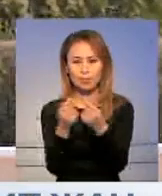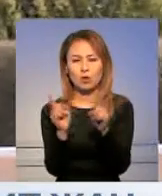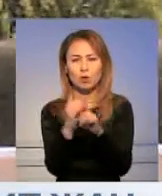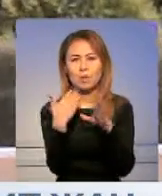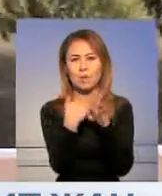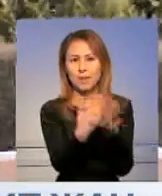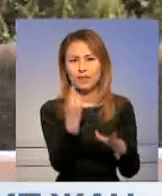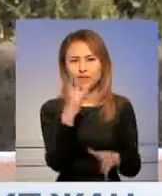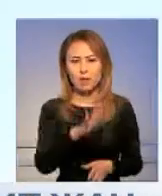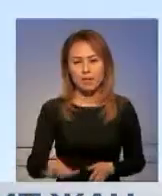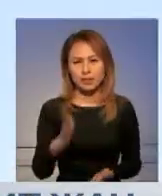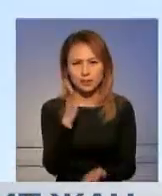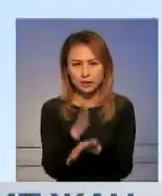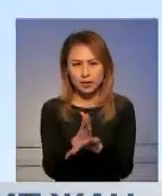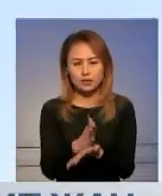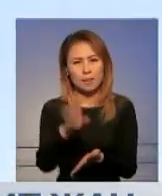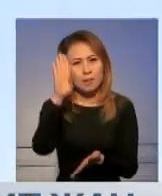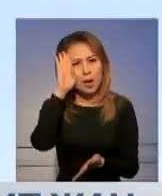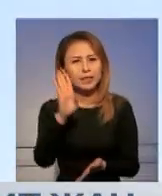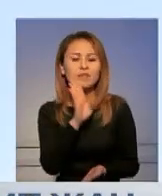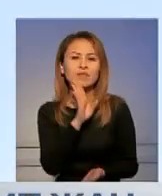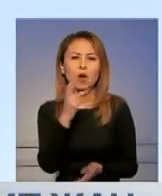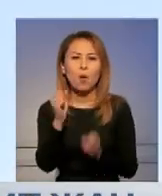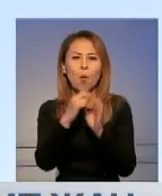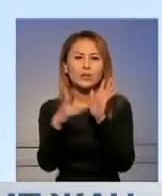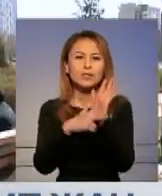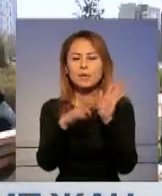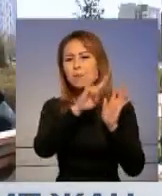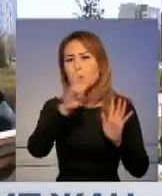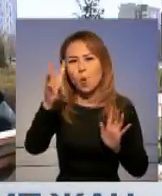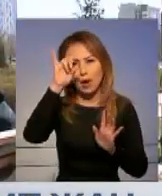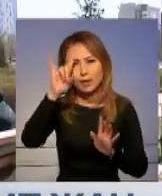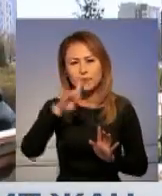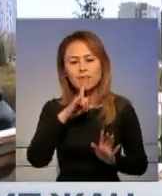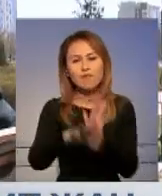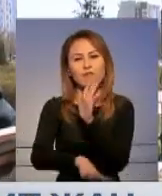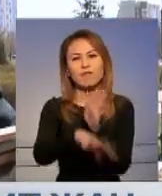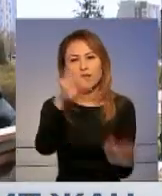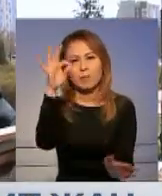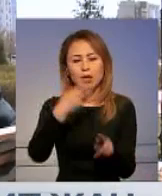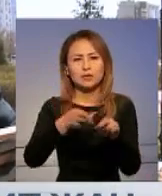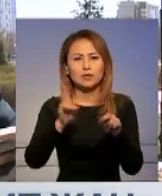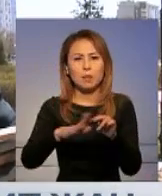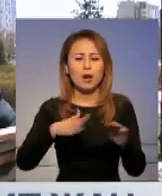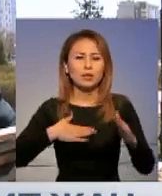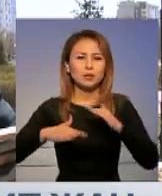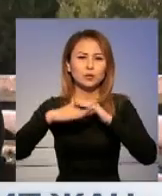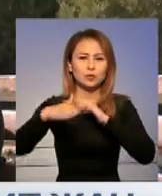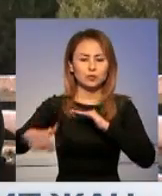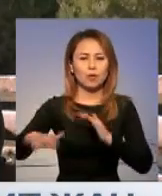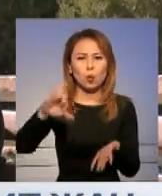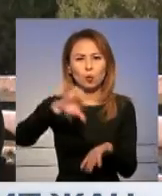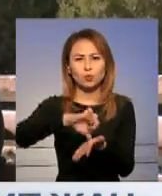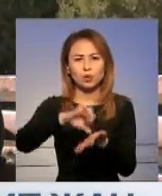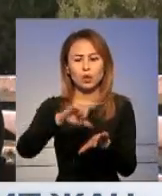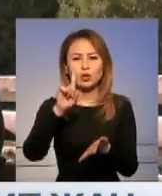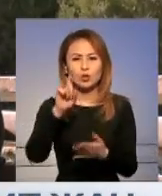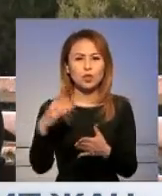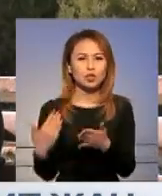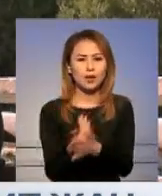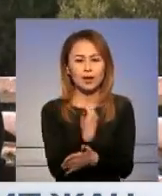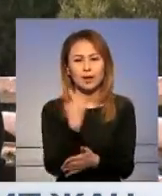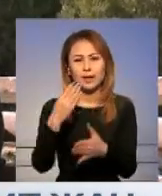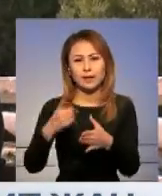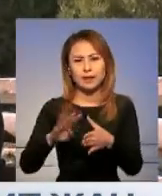екі баланың әкесі. Ұлы мен қыз әкелерінің 18 миллион қазақстандықтың ішінен дараланып, еліміздің өркендеуіне үлес қосқан 100 жаңа есім